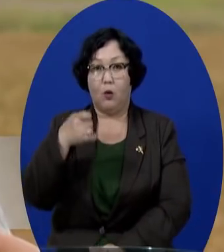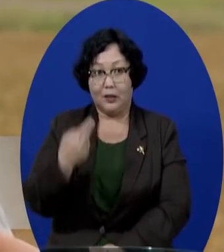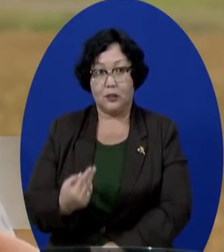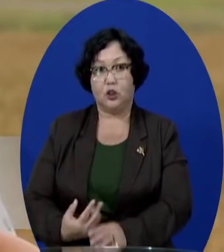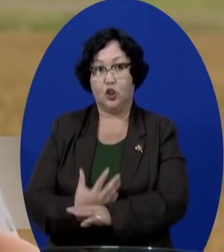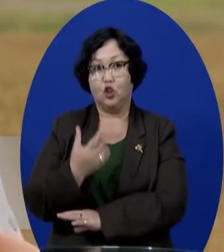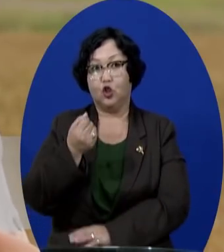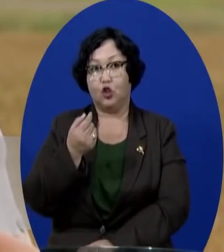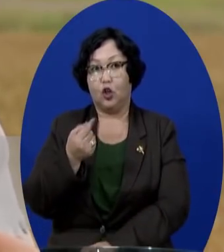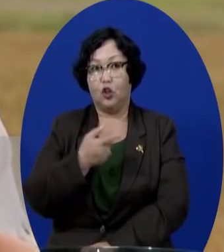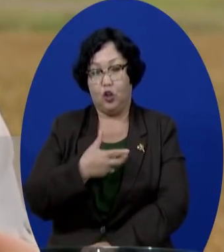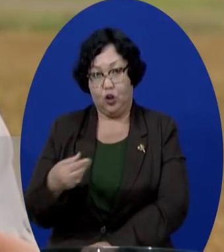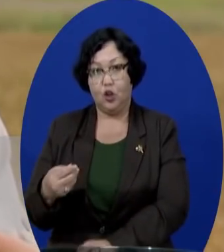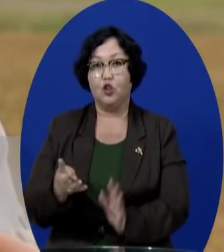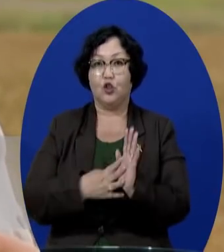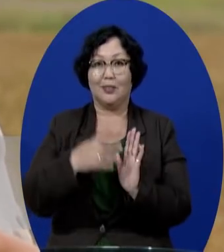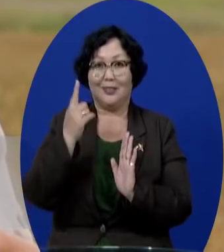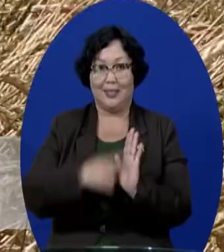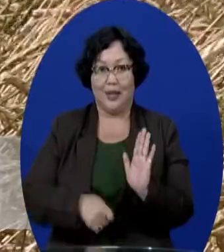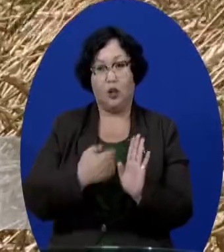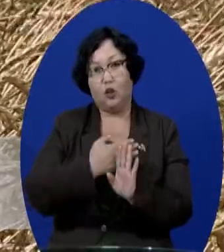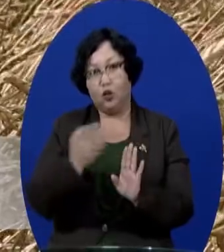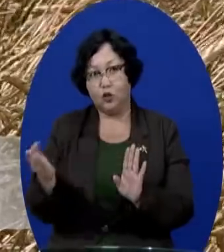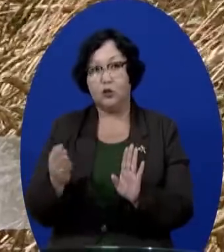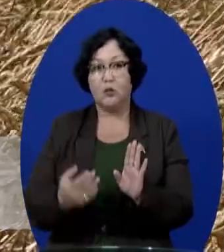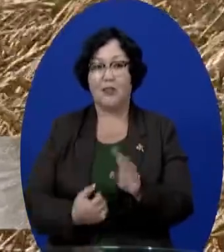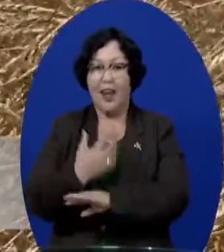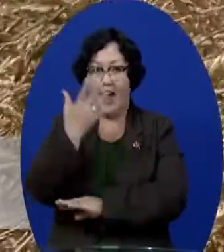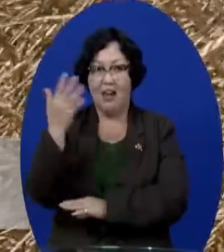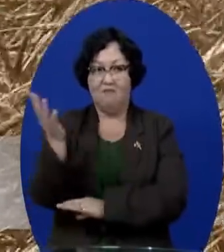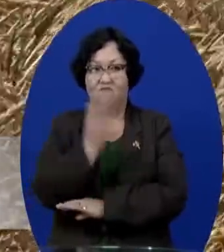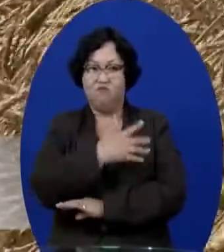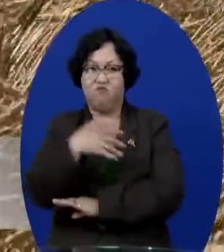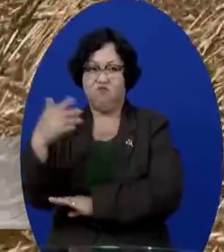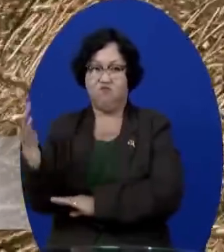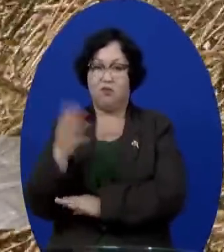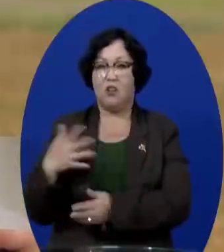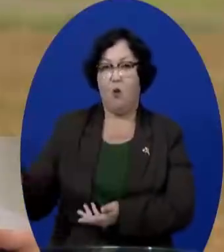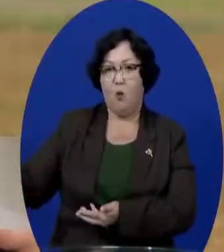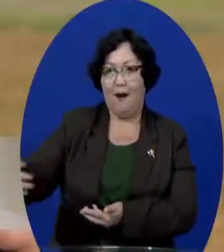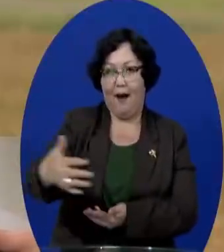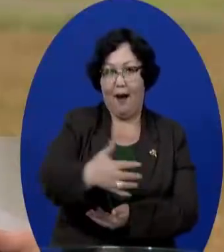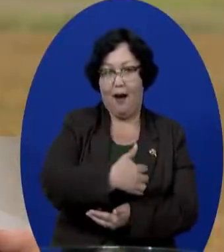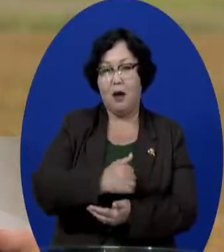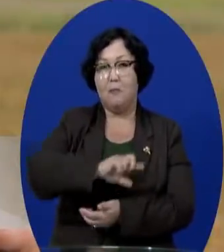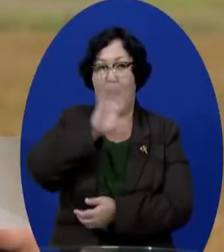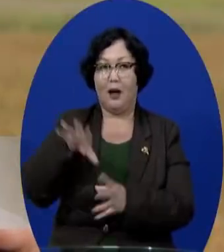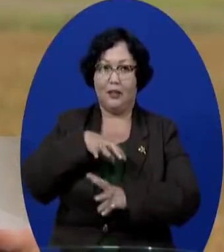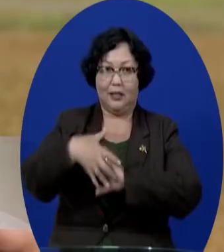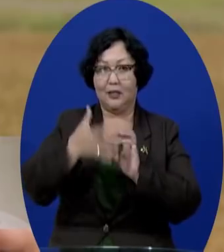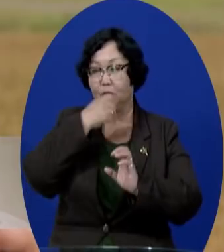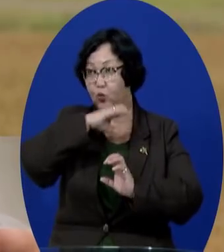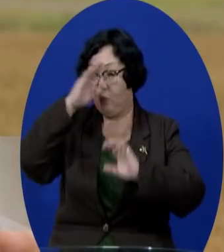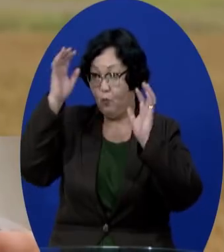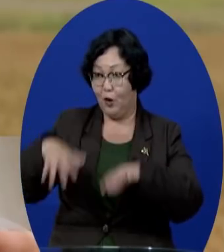жоохон нөлөөлж ахшгүй юм. Тэгэхээр 9 сар гараад одоо тариага хураахаар төлөвлөж ажиллаж байна. Энэ жил одоо бас байгаль дэлхийн бас 100 хур бороо сайхан харилсан гэсэн